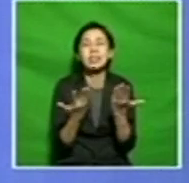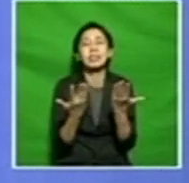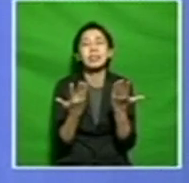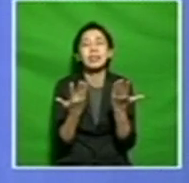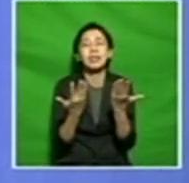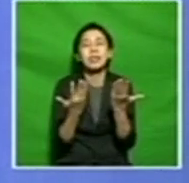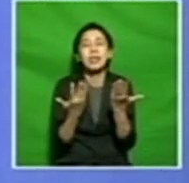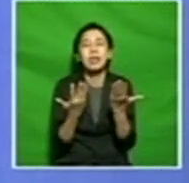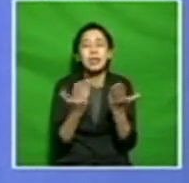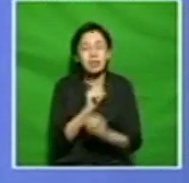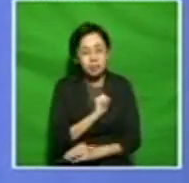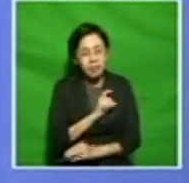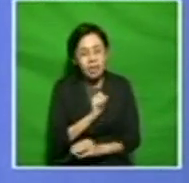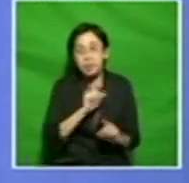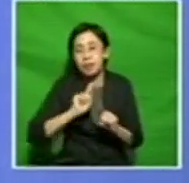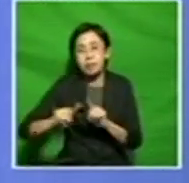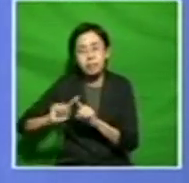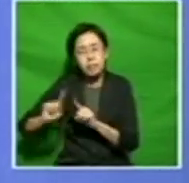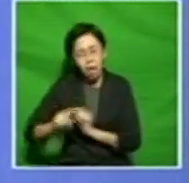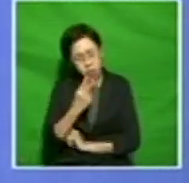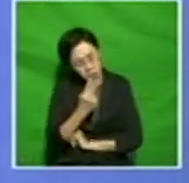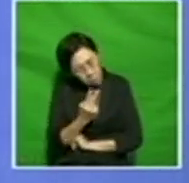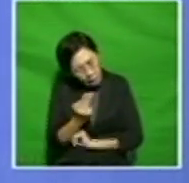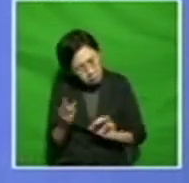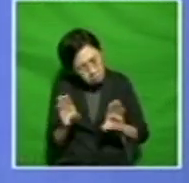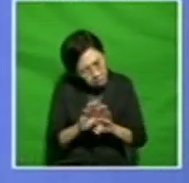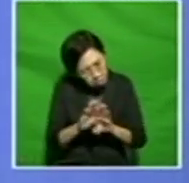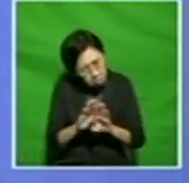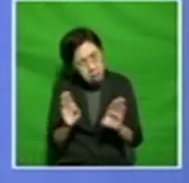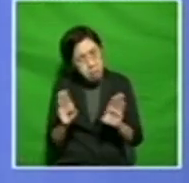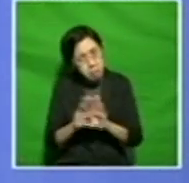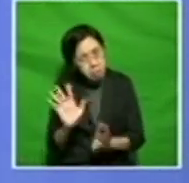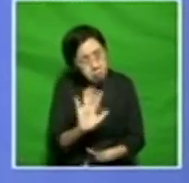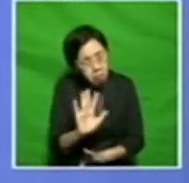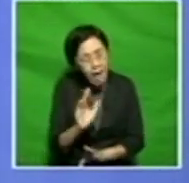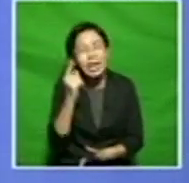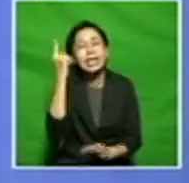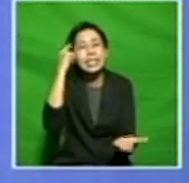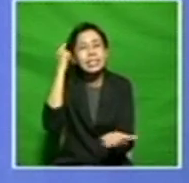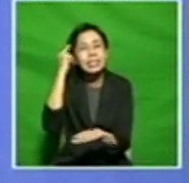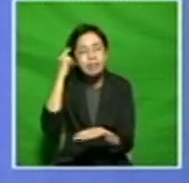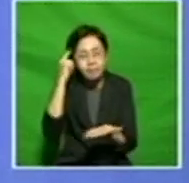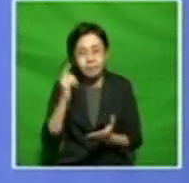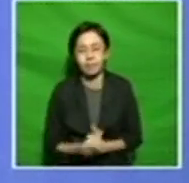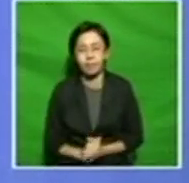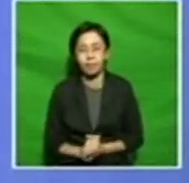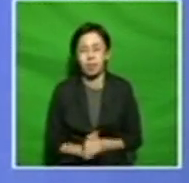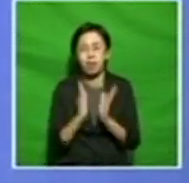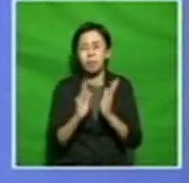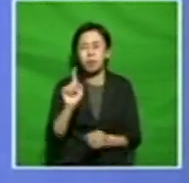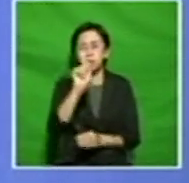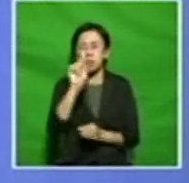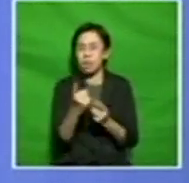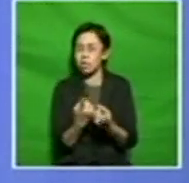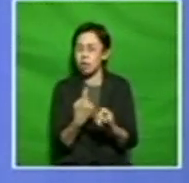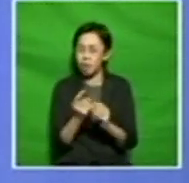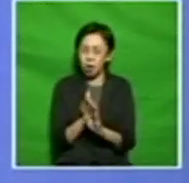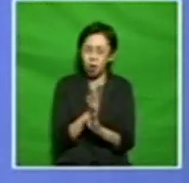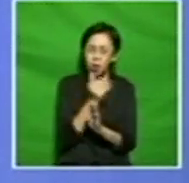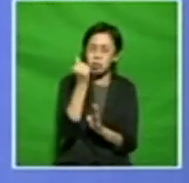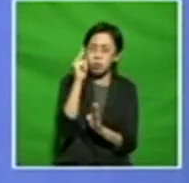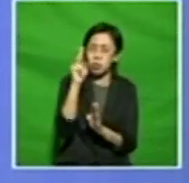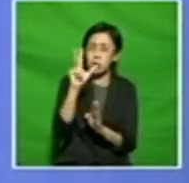ท่านก็ไปดูตามความเหมาะสมตรงนี้ก็จะย้อนกลับมีคำถามที่คนสงสัยมากเมื่อ 2-3 วันที่ผ่านม